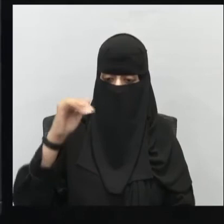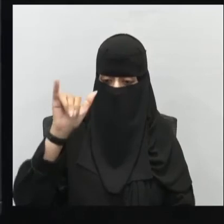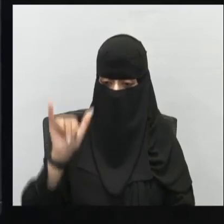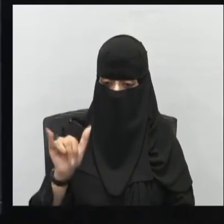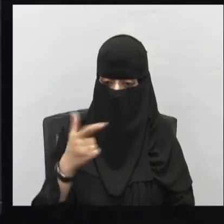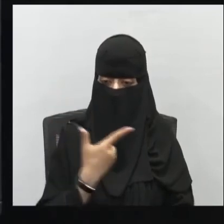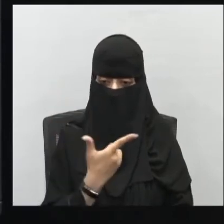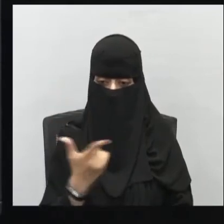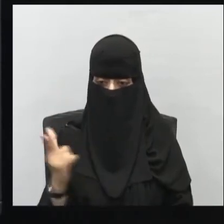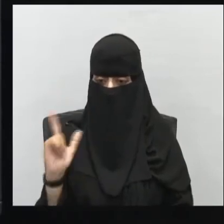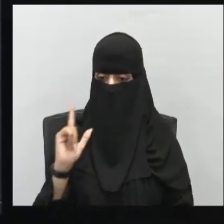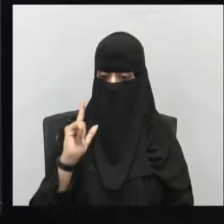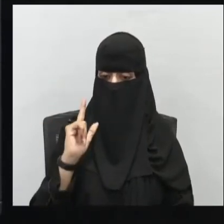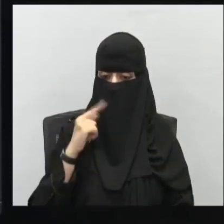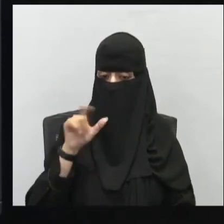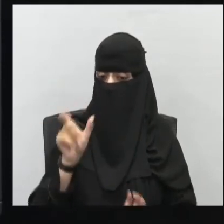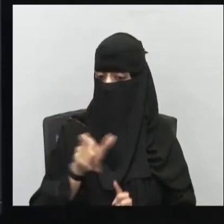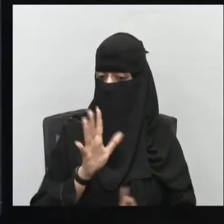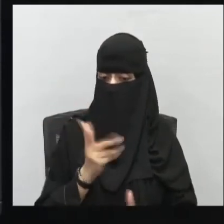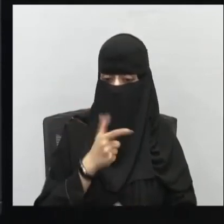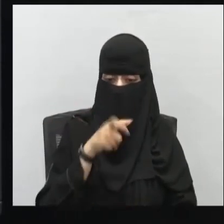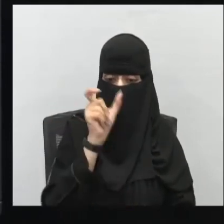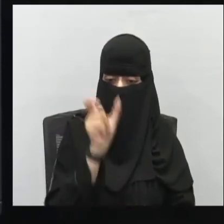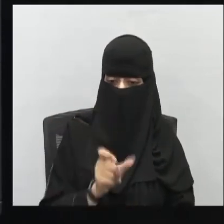تستطيعون الإجابة أنا متأكدة.